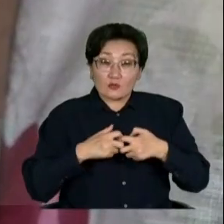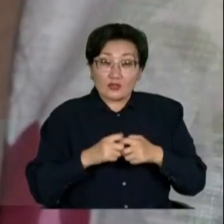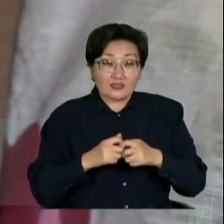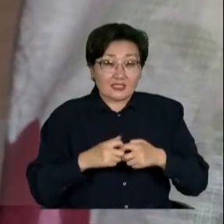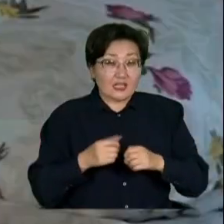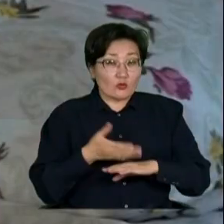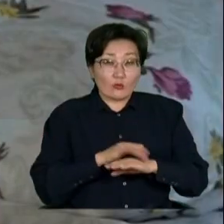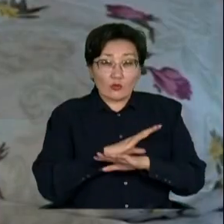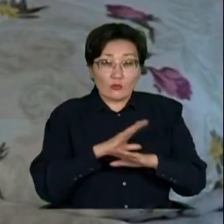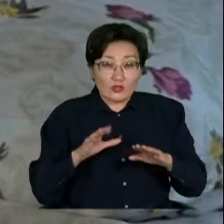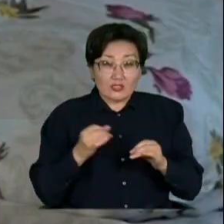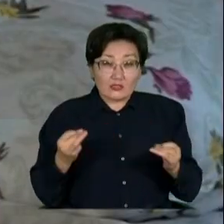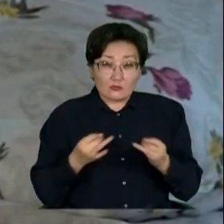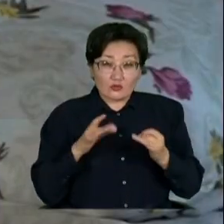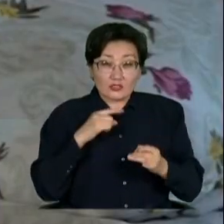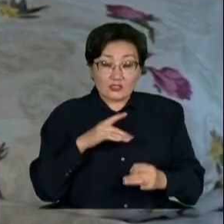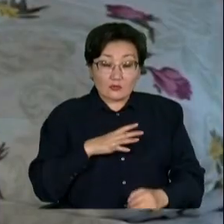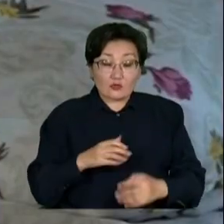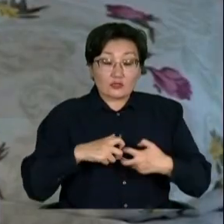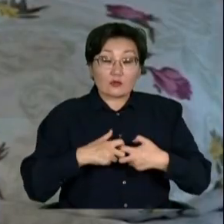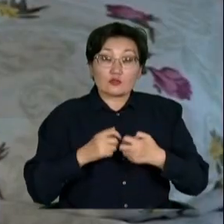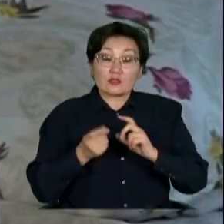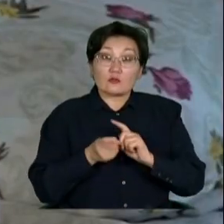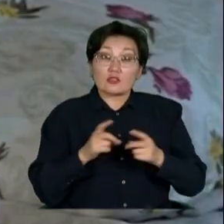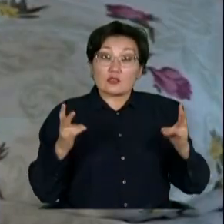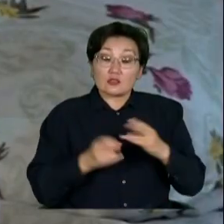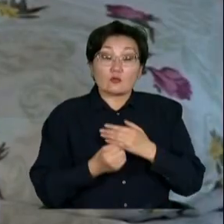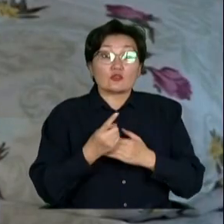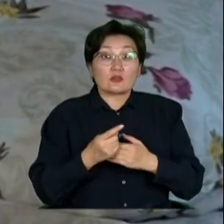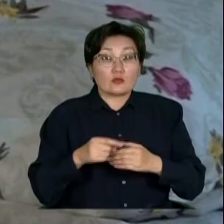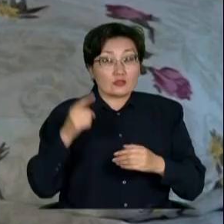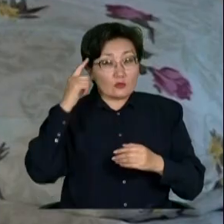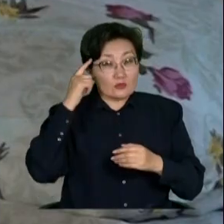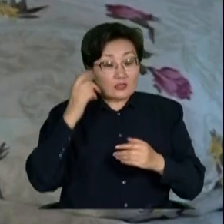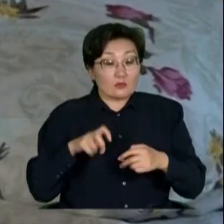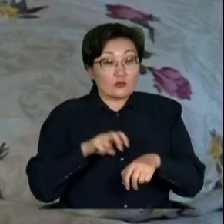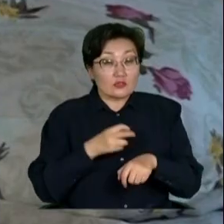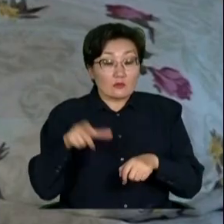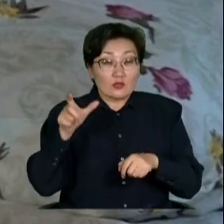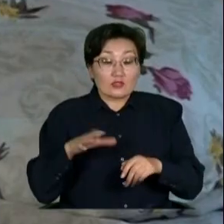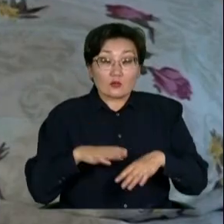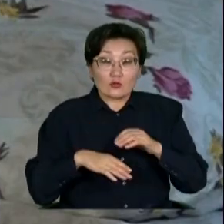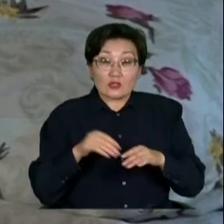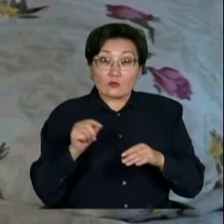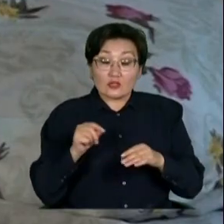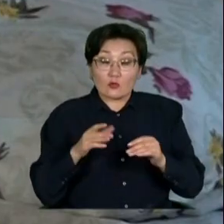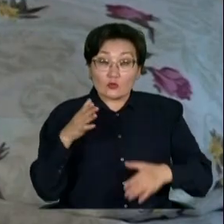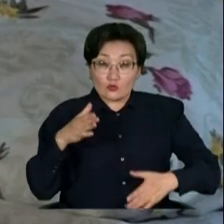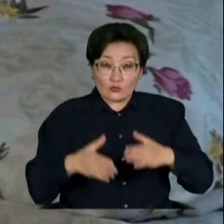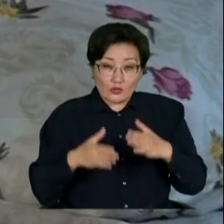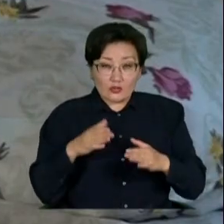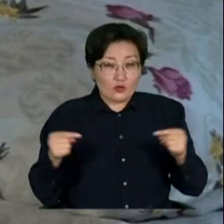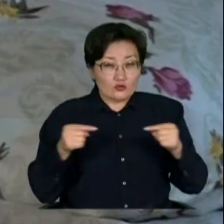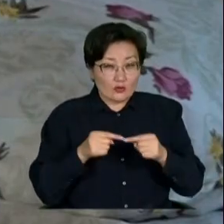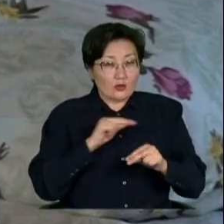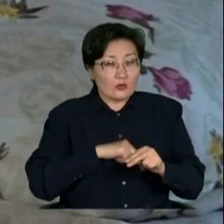дейді науқас. Буын ауыстыру қажеттігі туындады. Ойлана келе дәрігерлердің қолы дірілдегенімен роботтың қолы дірілдемейді